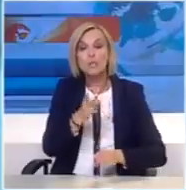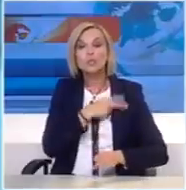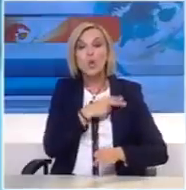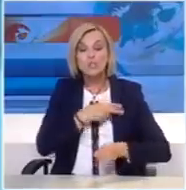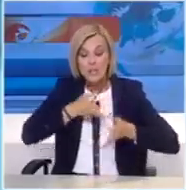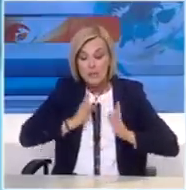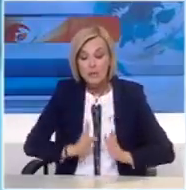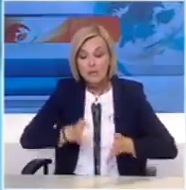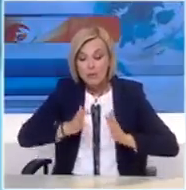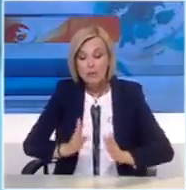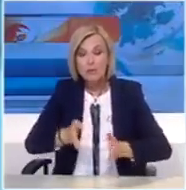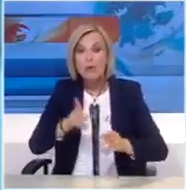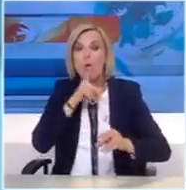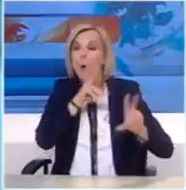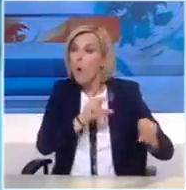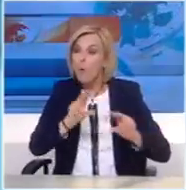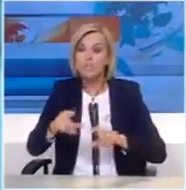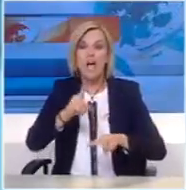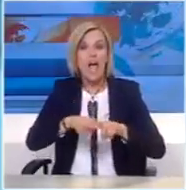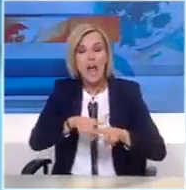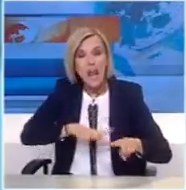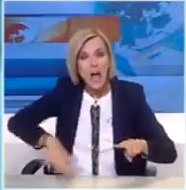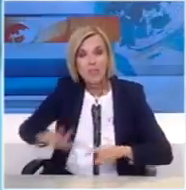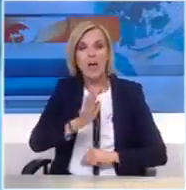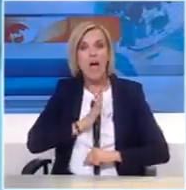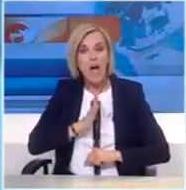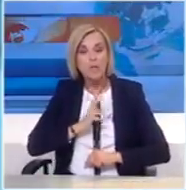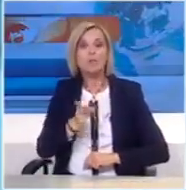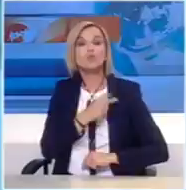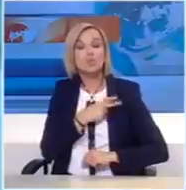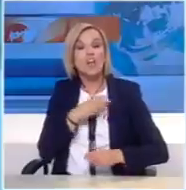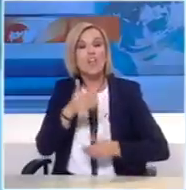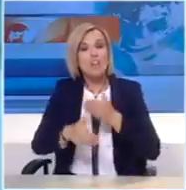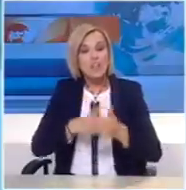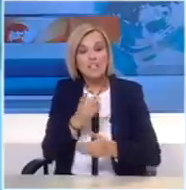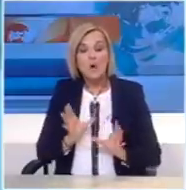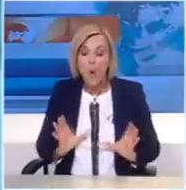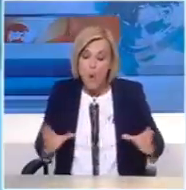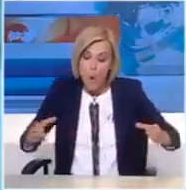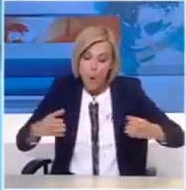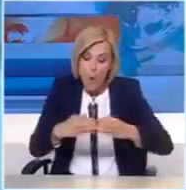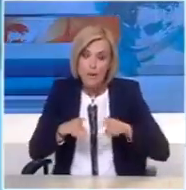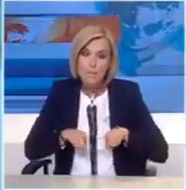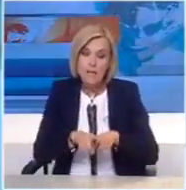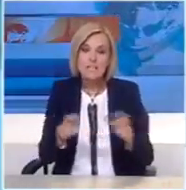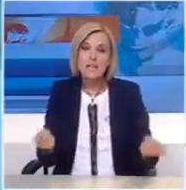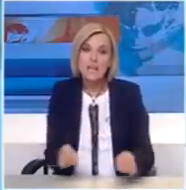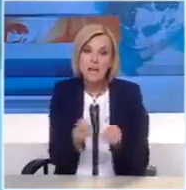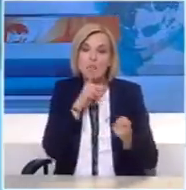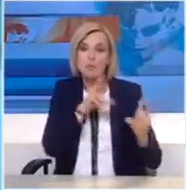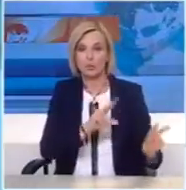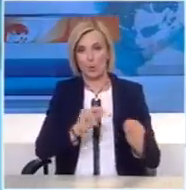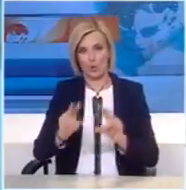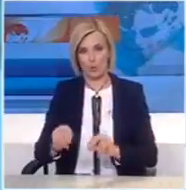πορεία σαν χώρα και σαν λαός και σαν υγειονομικό σύστημα. Όλοι μαζί. Σας ευχαριστώ. Ευχαριστούμε, κύριε